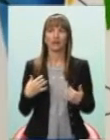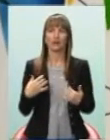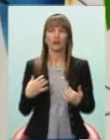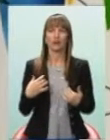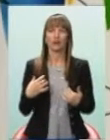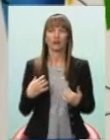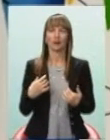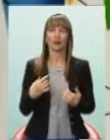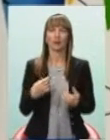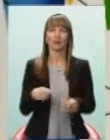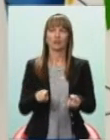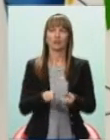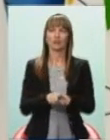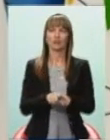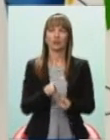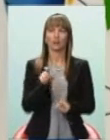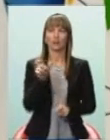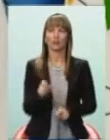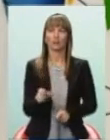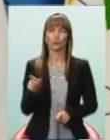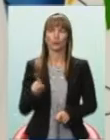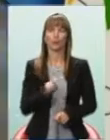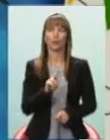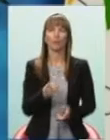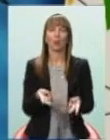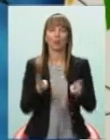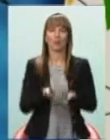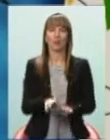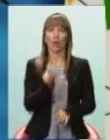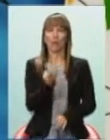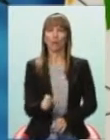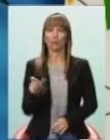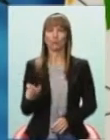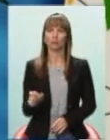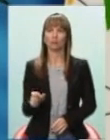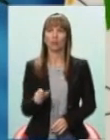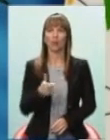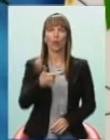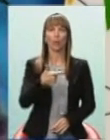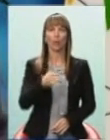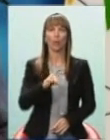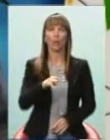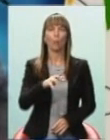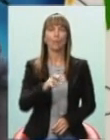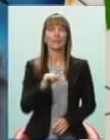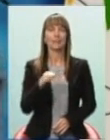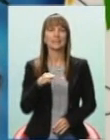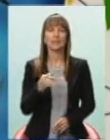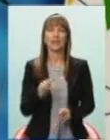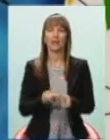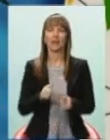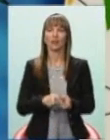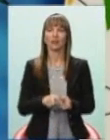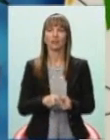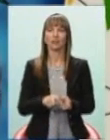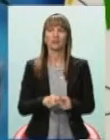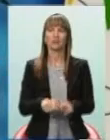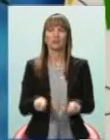Гуманистический день для того, чтобы люди оставались людьми. Гуманисты – это которые